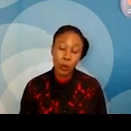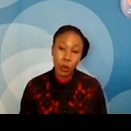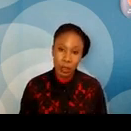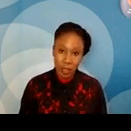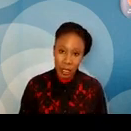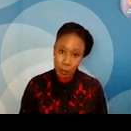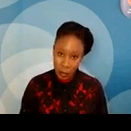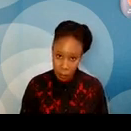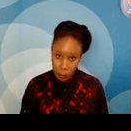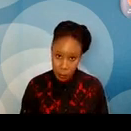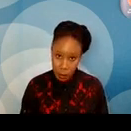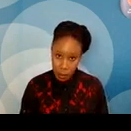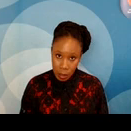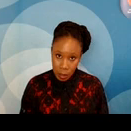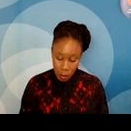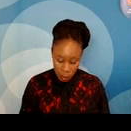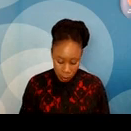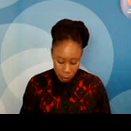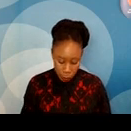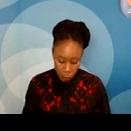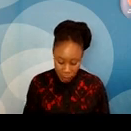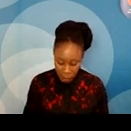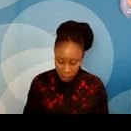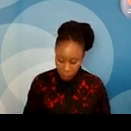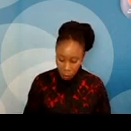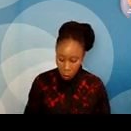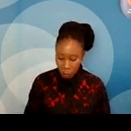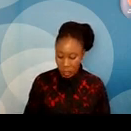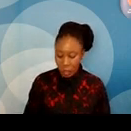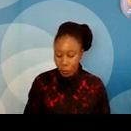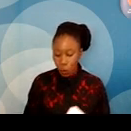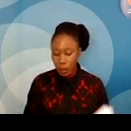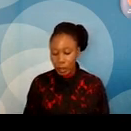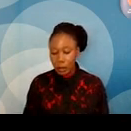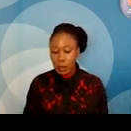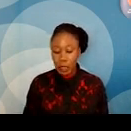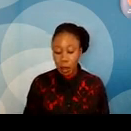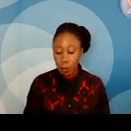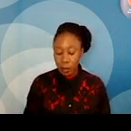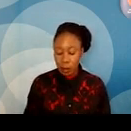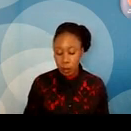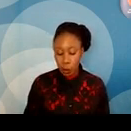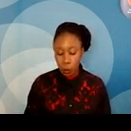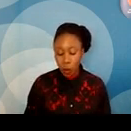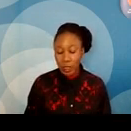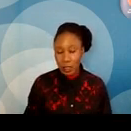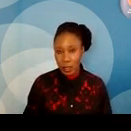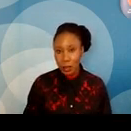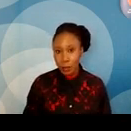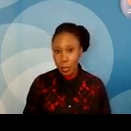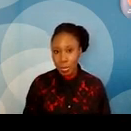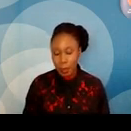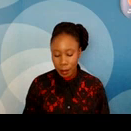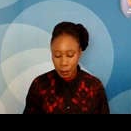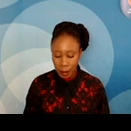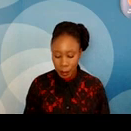också en återhämtning. För ju längre in vi kommer i vårat